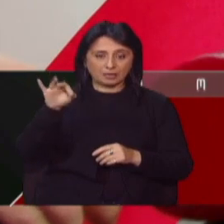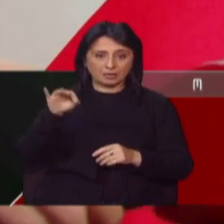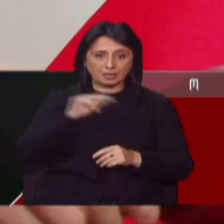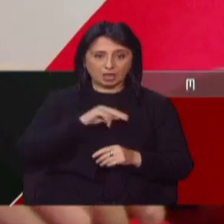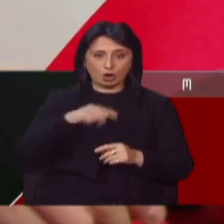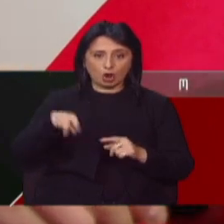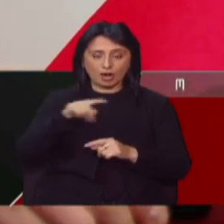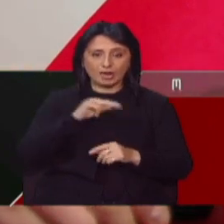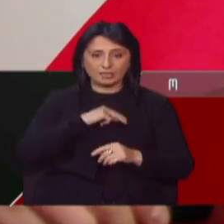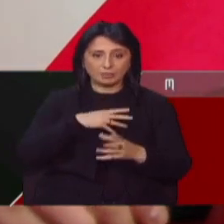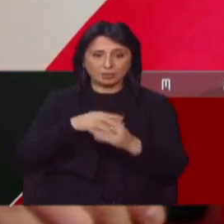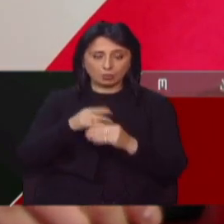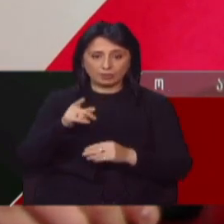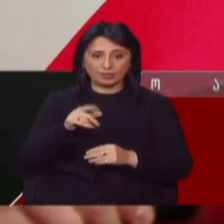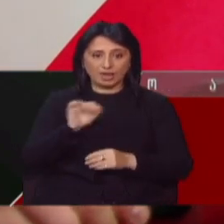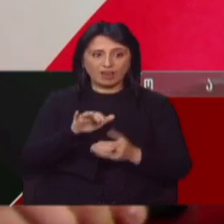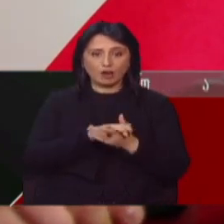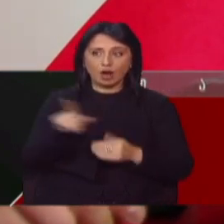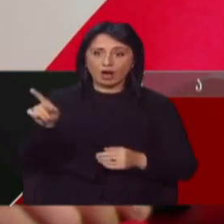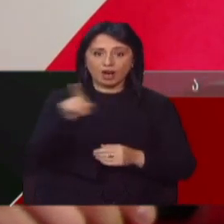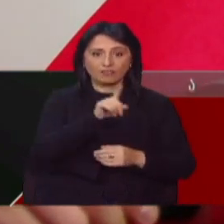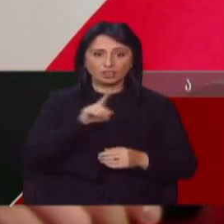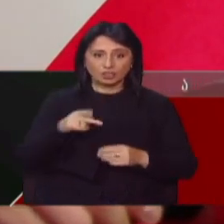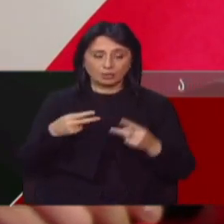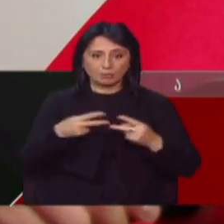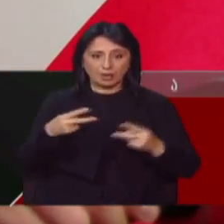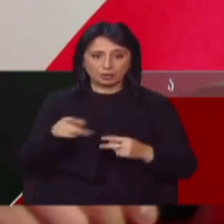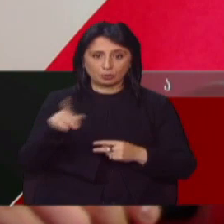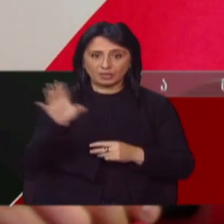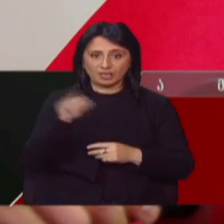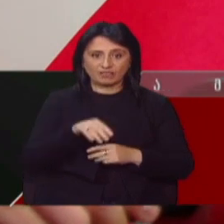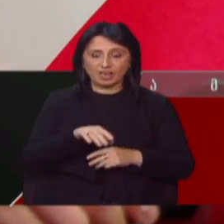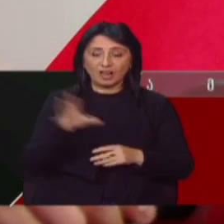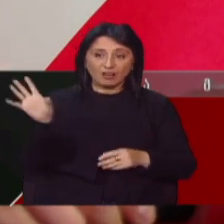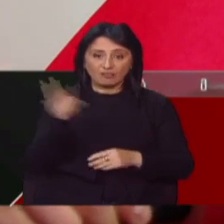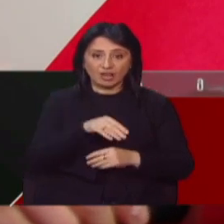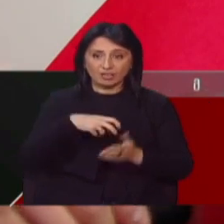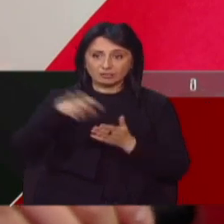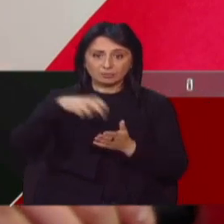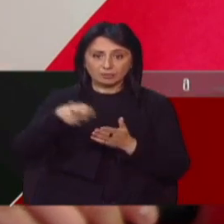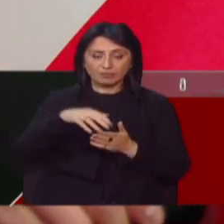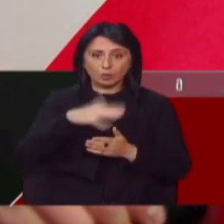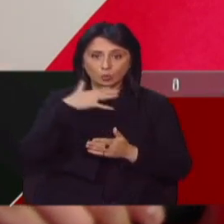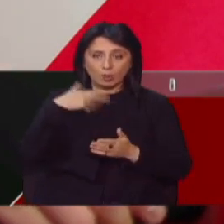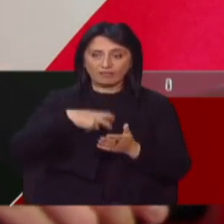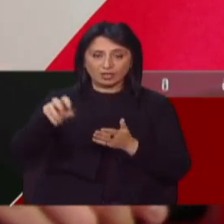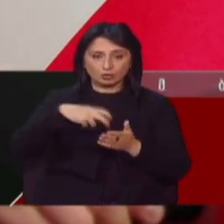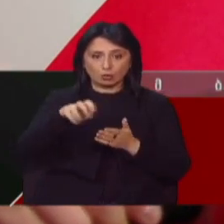კოლეგა უწყებებისა, ჩვენ ევროკავშირის ჩვენს პარტნიორი ქვეყნების ყველას თითქმის უმრავლესობას